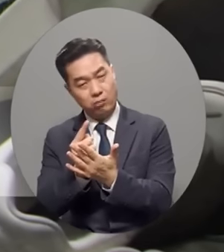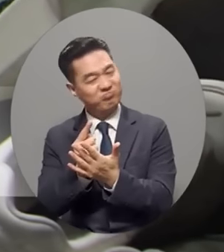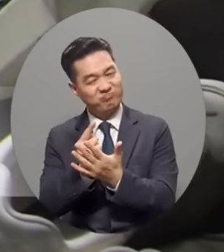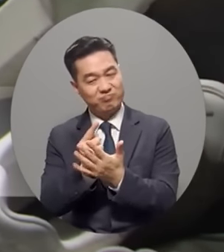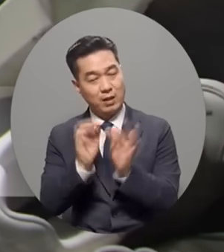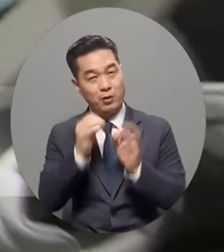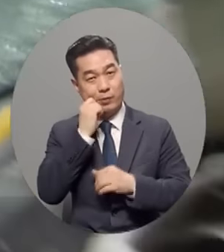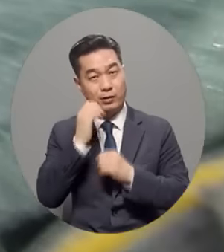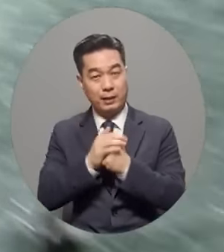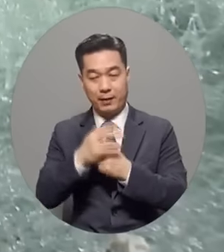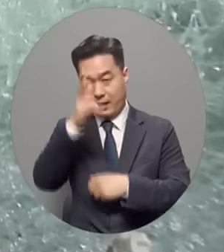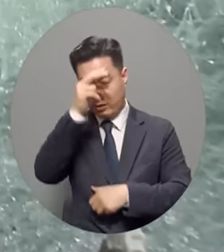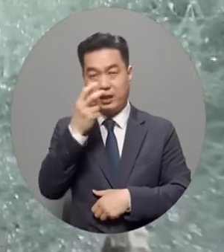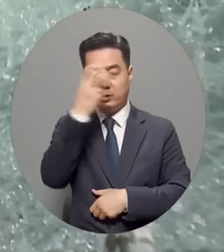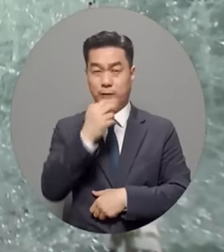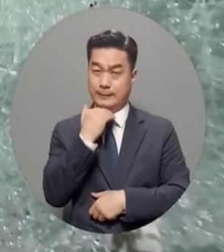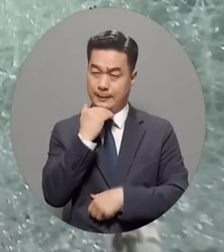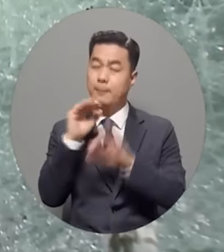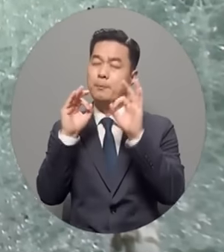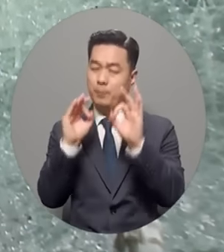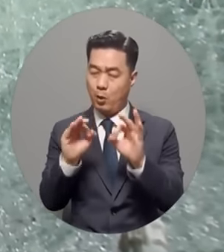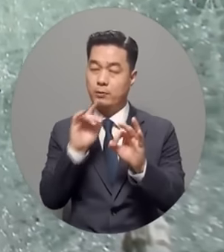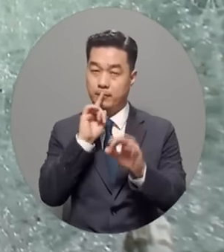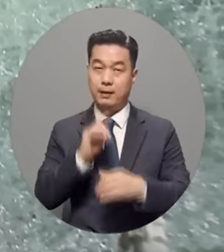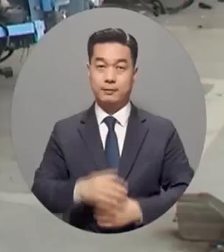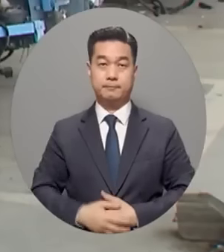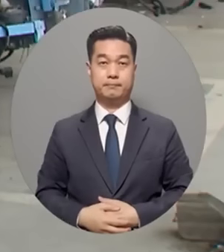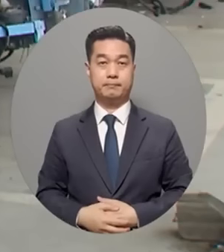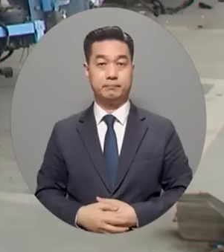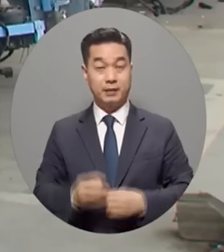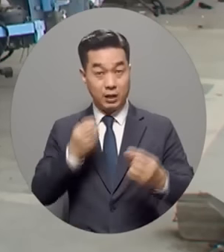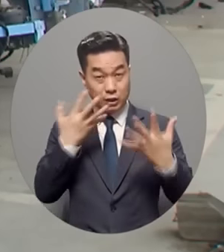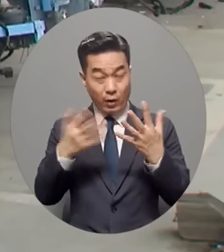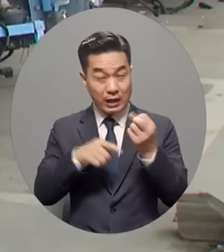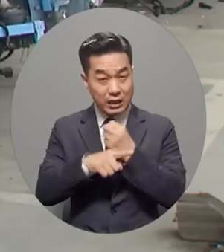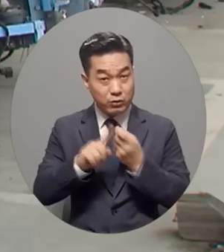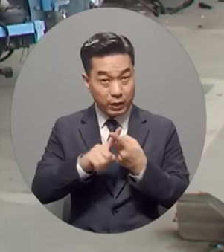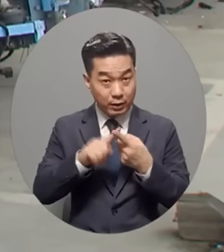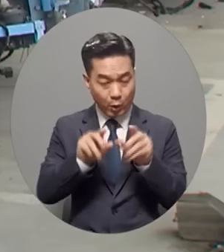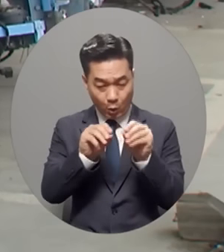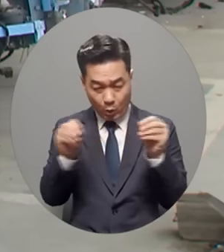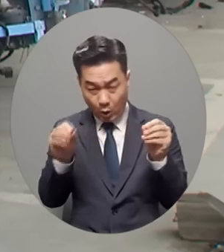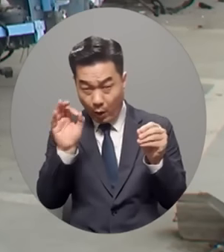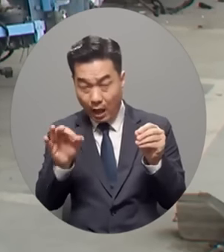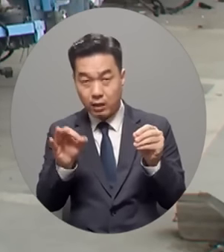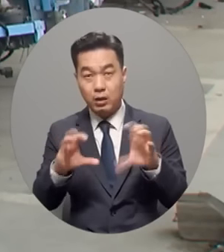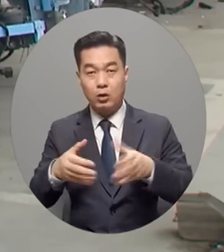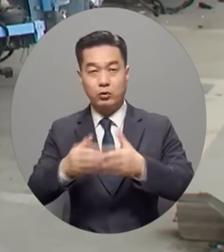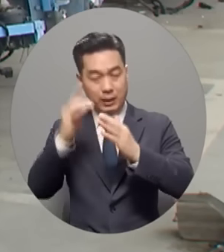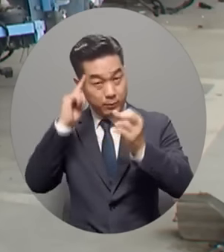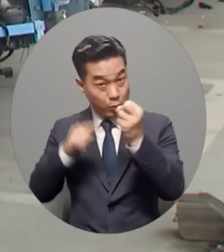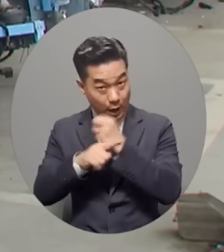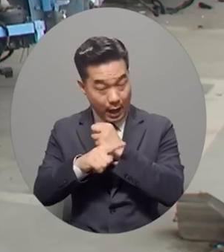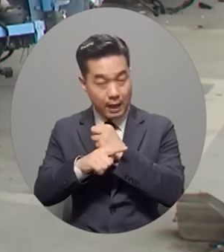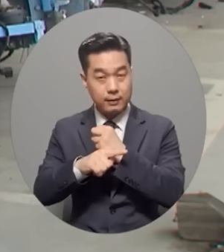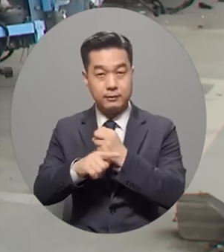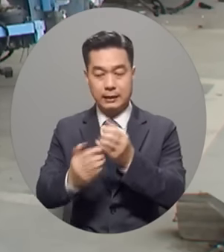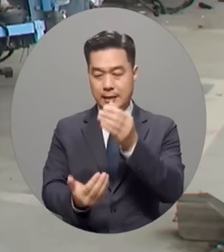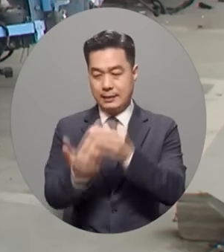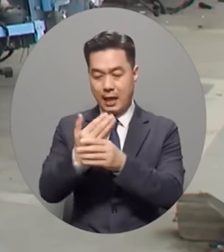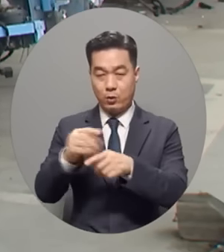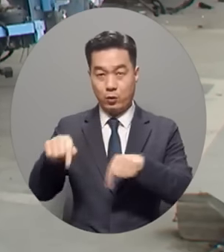경찰조사를 지켜보겠다는 입장을 밝혔습니다 위 국가수는 해당차량의 사고 기록장치를